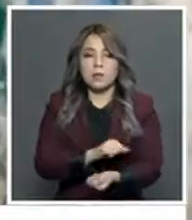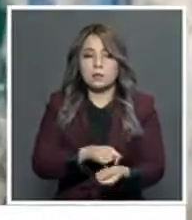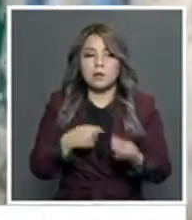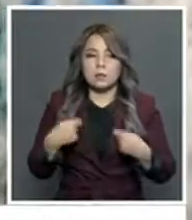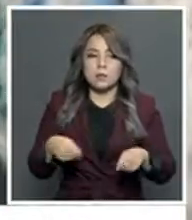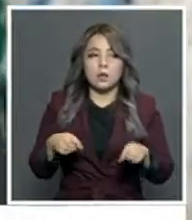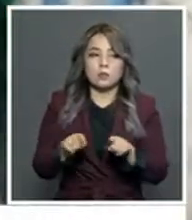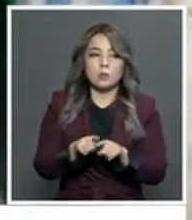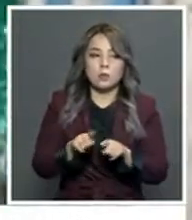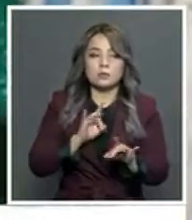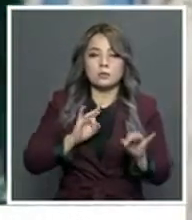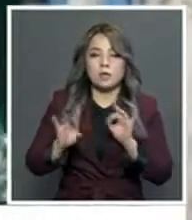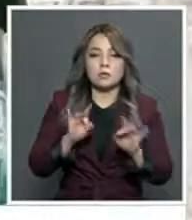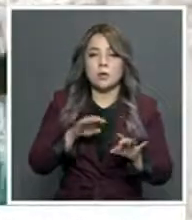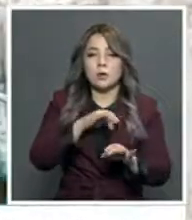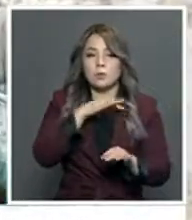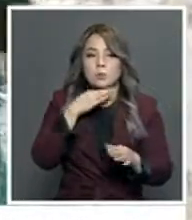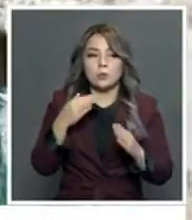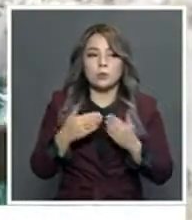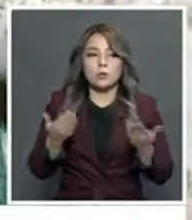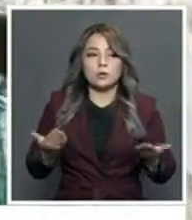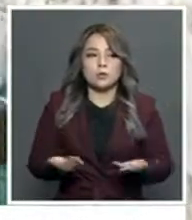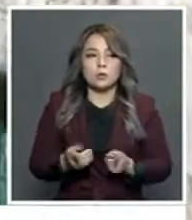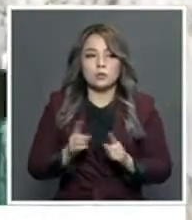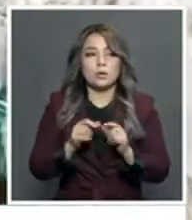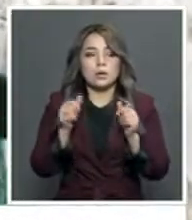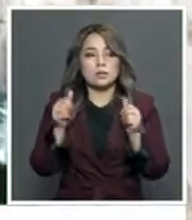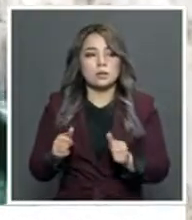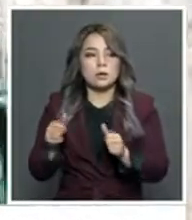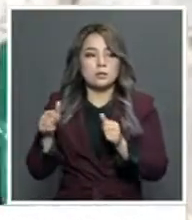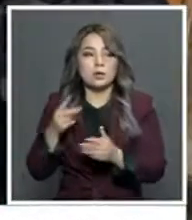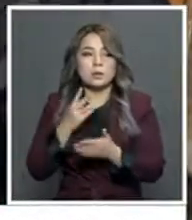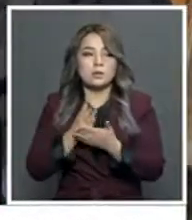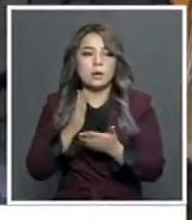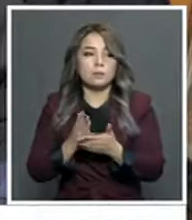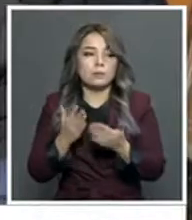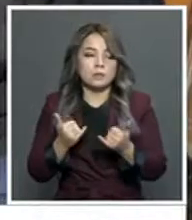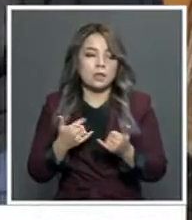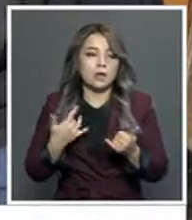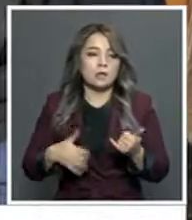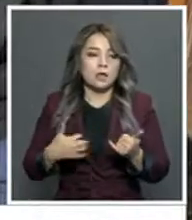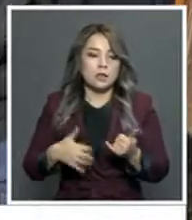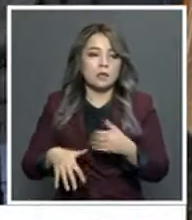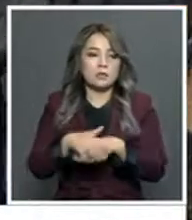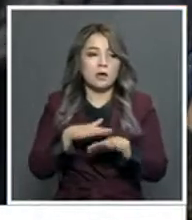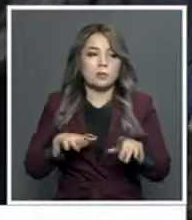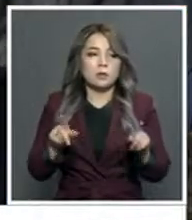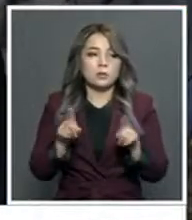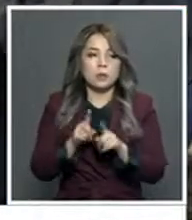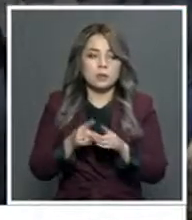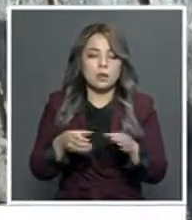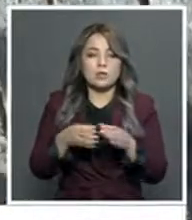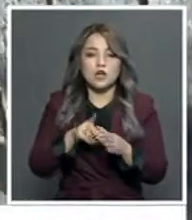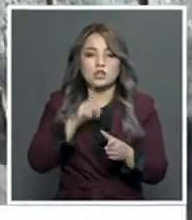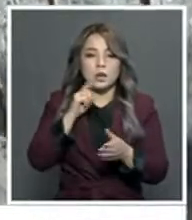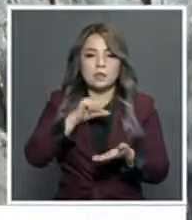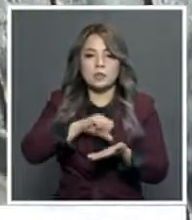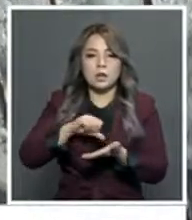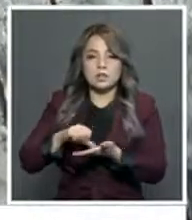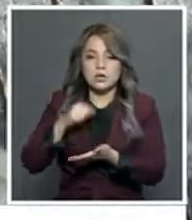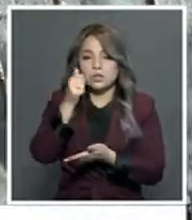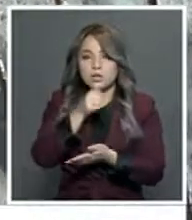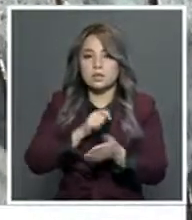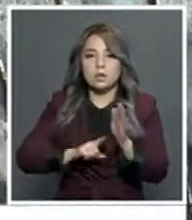жарнамасын бағандар мен көп қабатты үйлердің қабырғасына да іліп кетеді. Мәселен, тараздық тәртіп сақшылары мен ерікті жастар жыл басынан